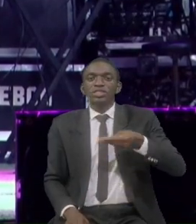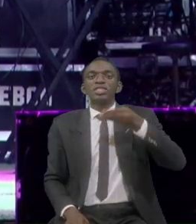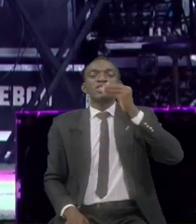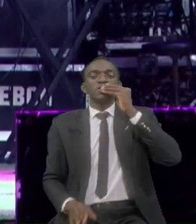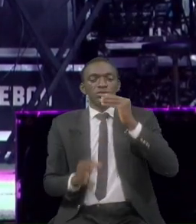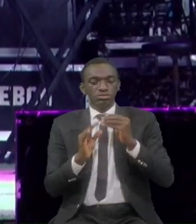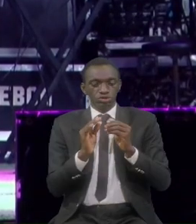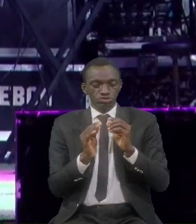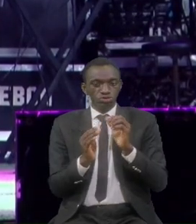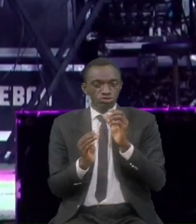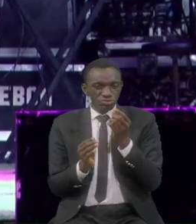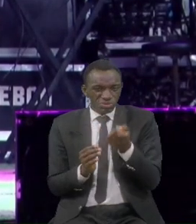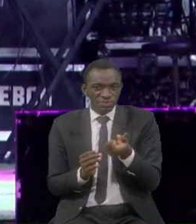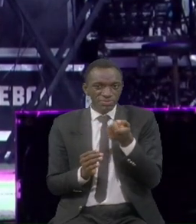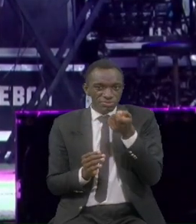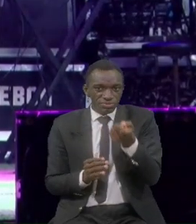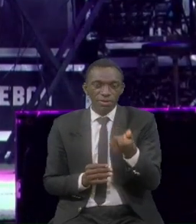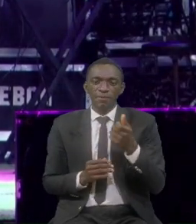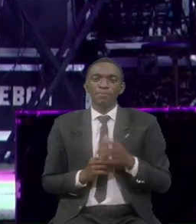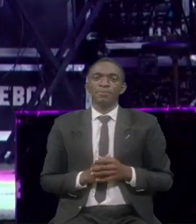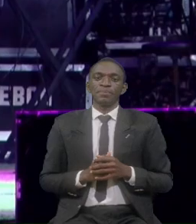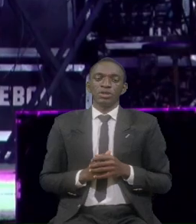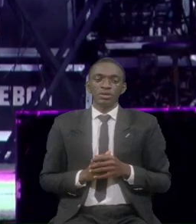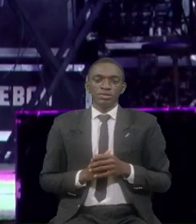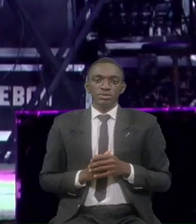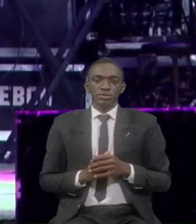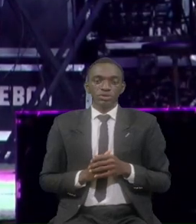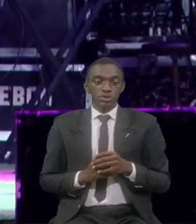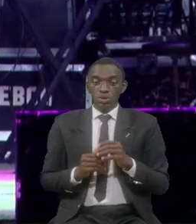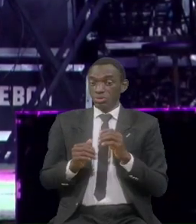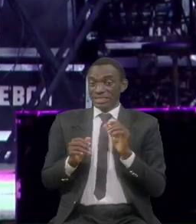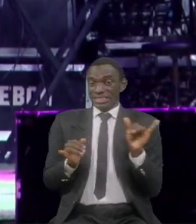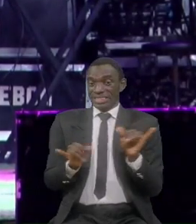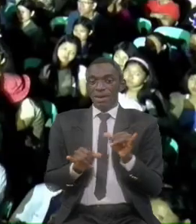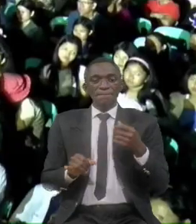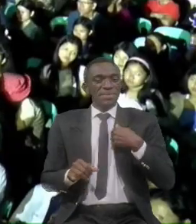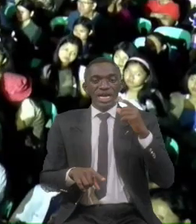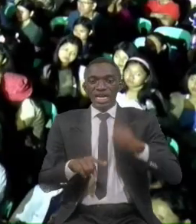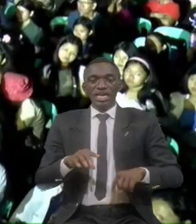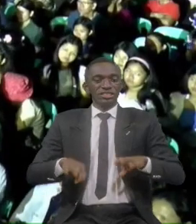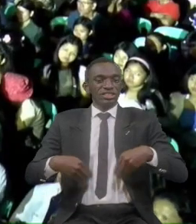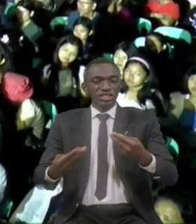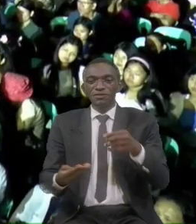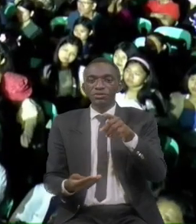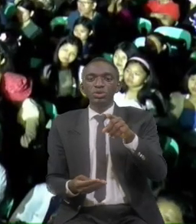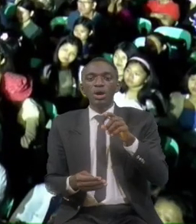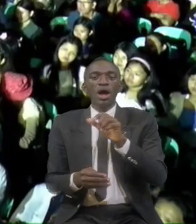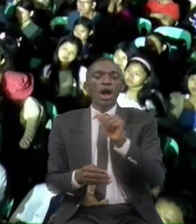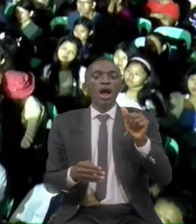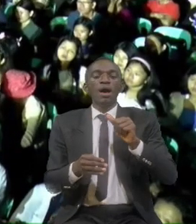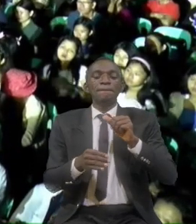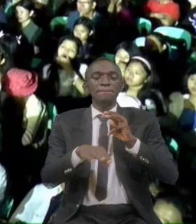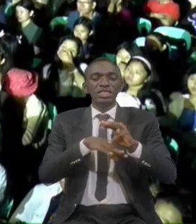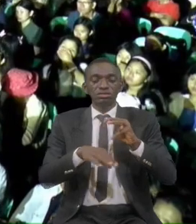nimo lamyon diretso kung dili mo gamit. So I cannot give you the whole message all like that in a block. I give you